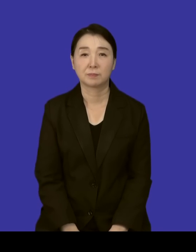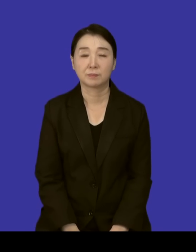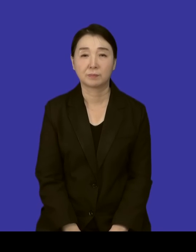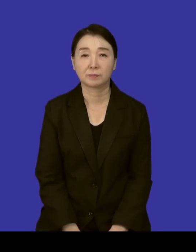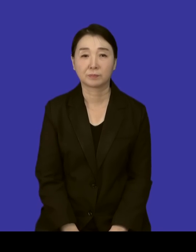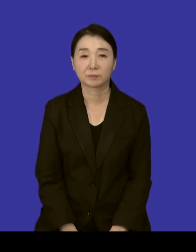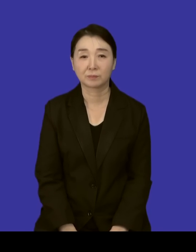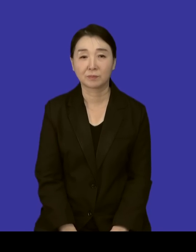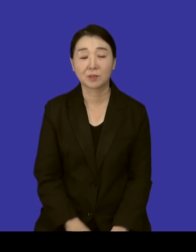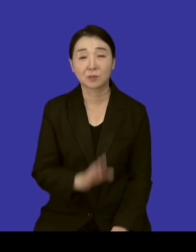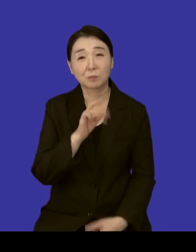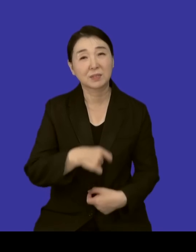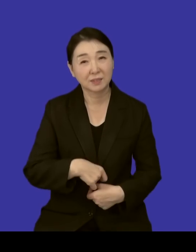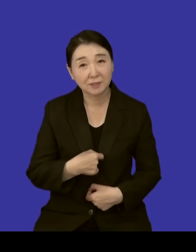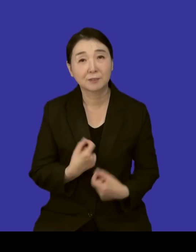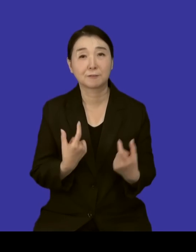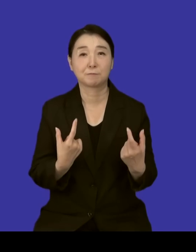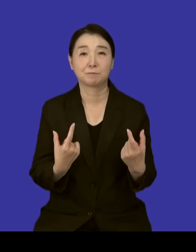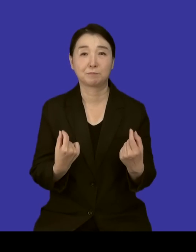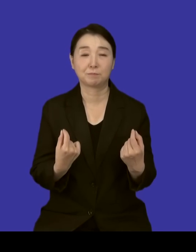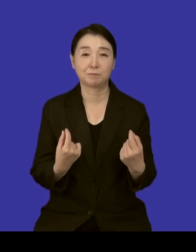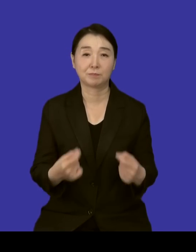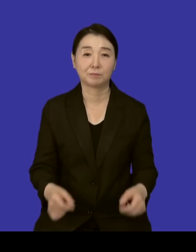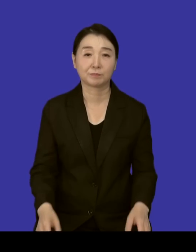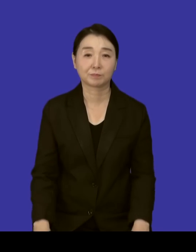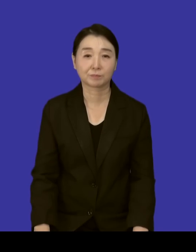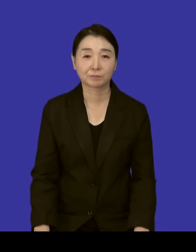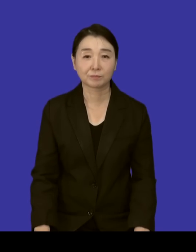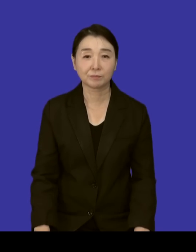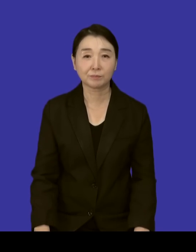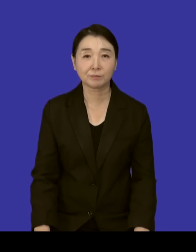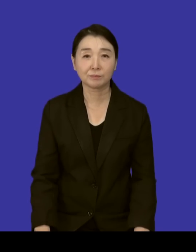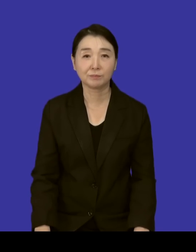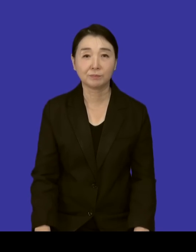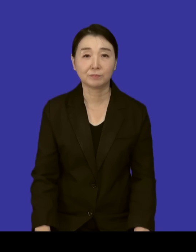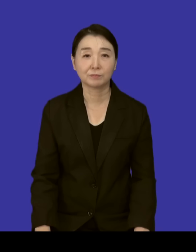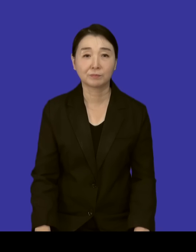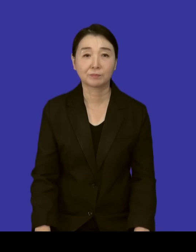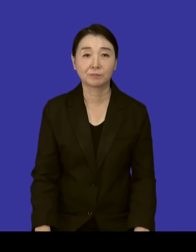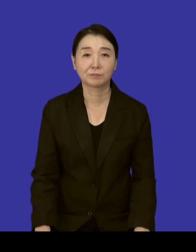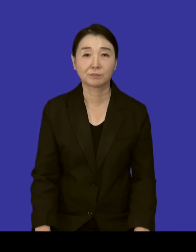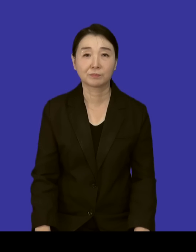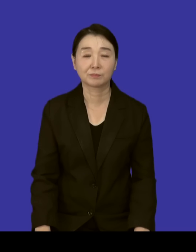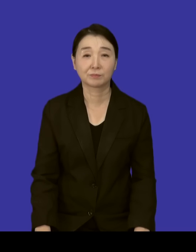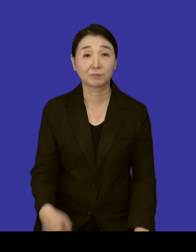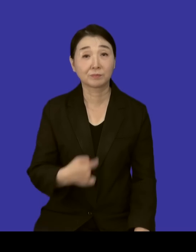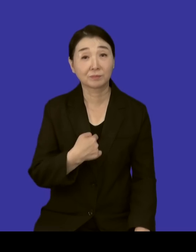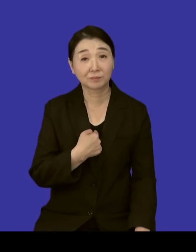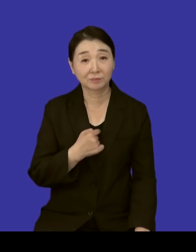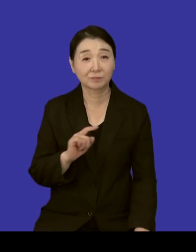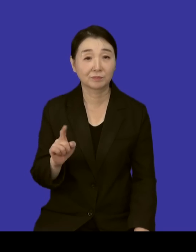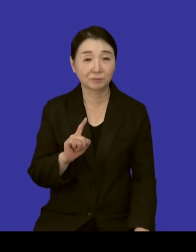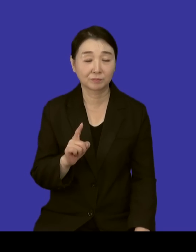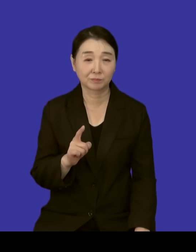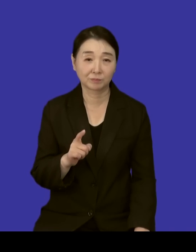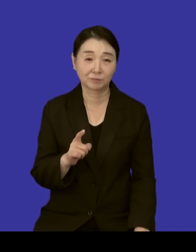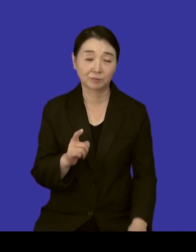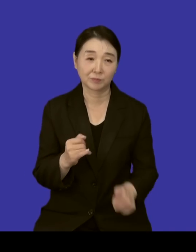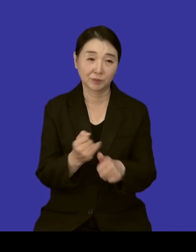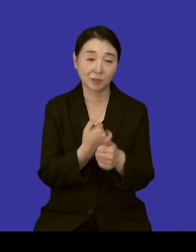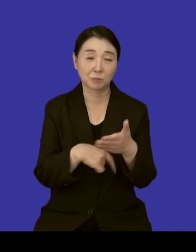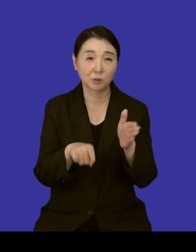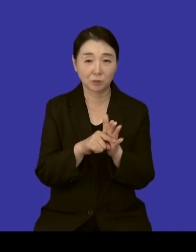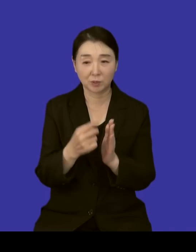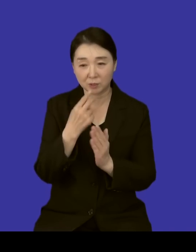근데 그건 진짜 진심 아니겠어요? 그렇죠, 그렇죠. 그런데 저는 이제 남편을 위해서 생명을